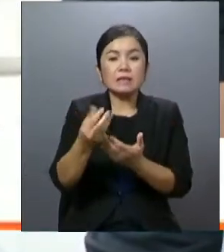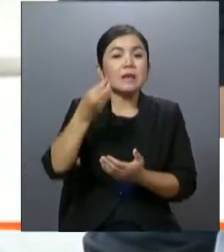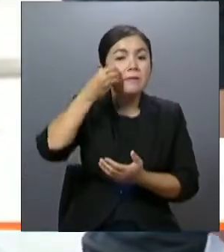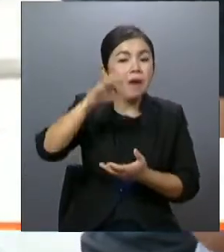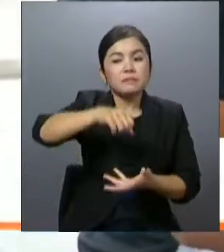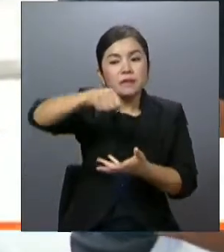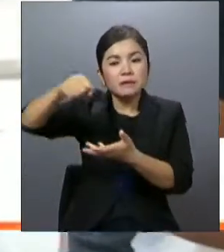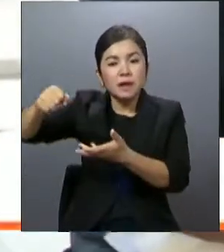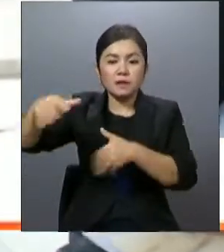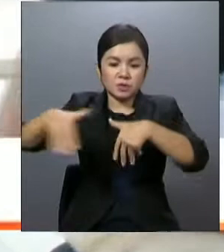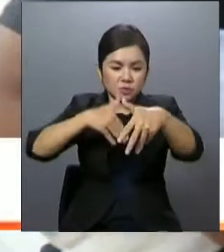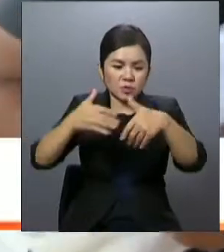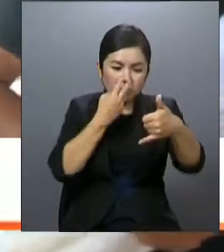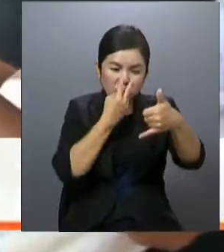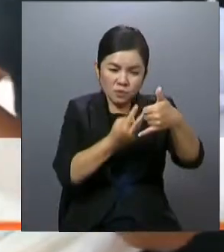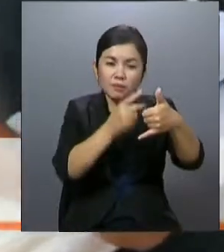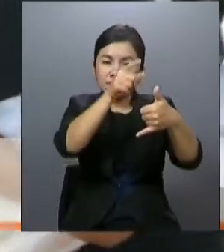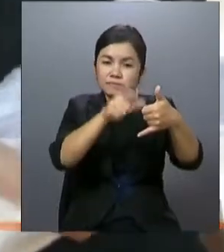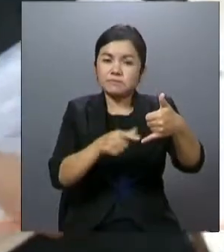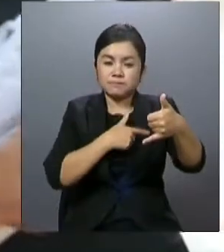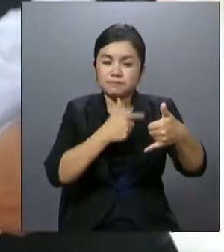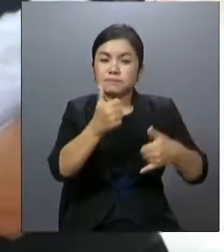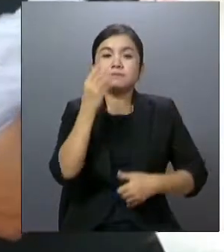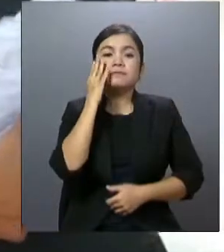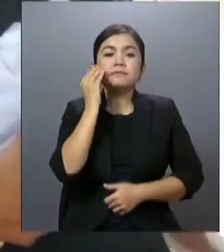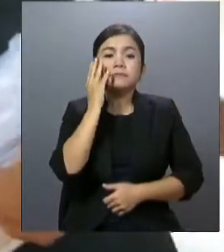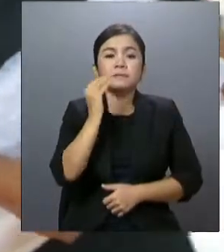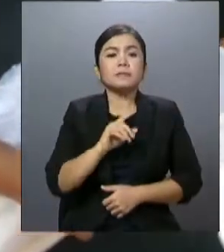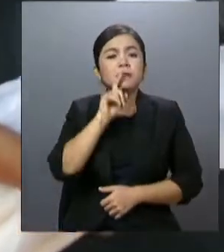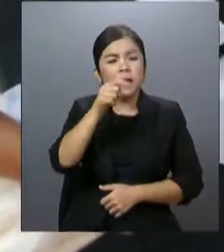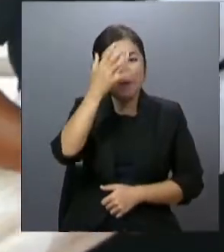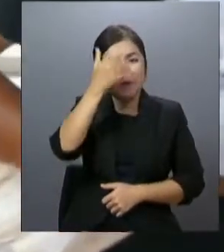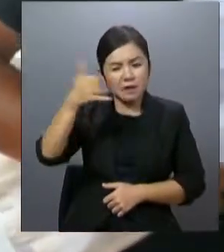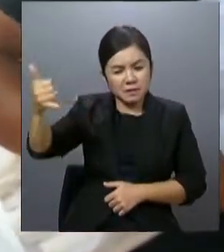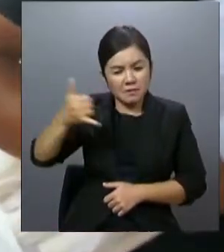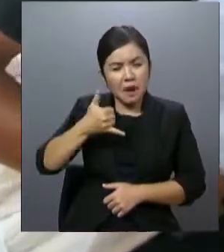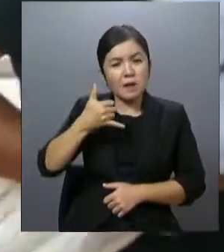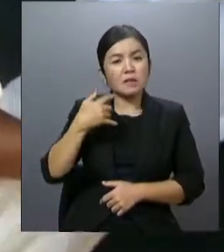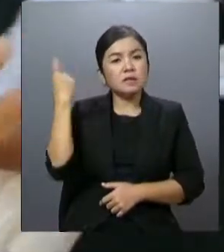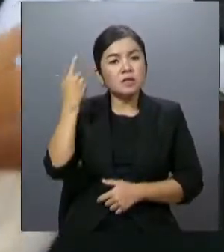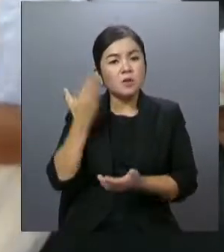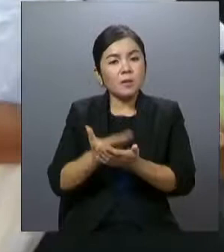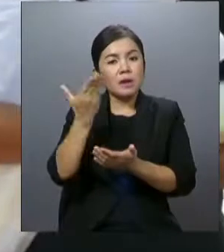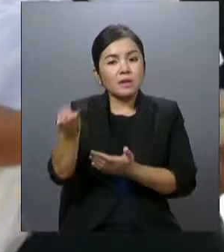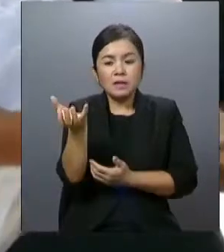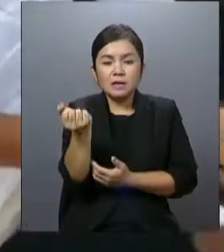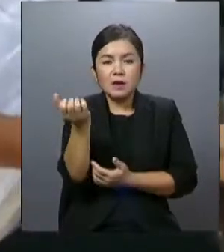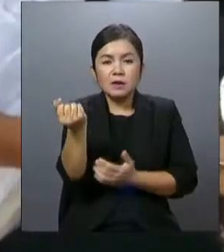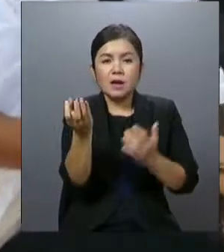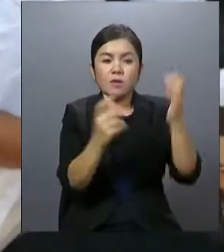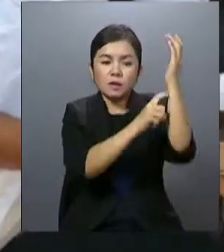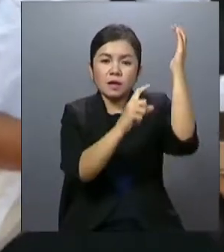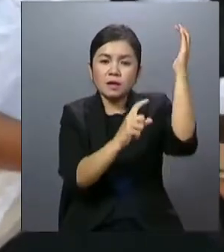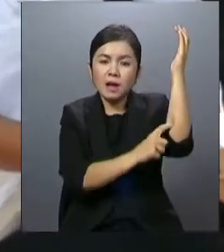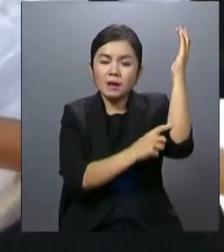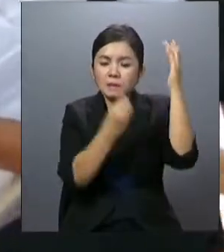นน่ารักพี่ก็ชอบ แล้วทำไมถึงชอบซื้อข้าวหลาม ข้าวหลามเนี่ยรสชาติดีอร่อย